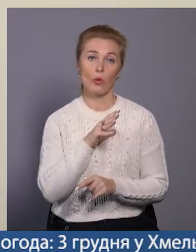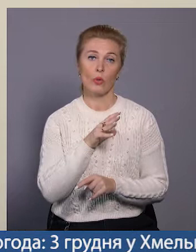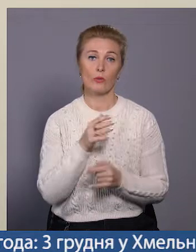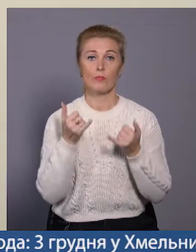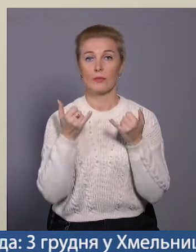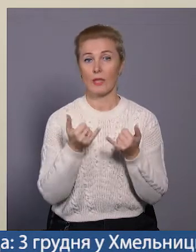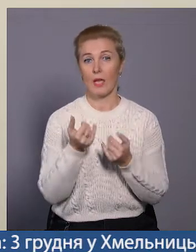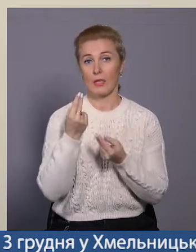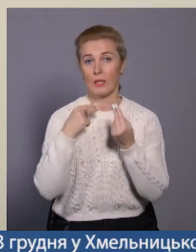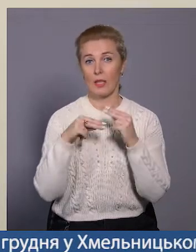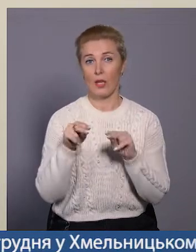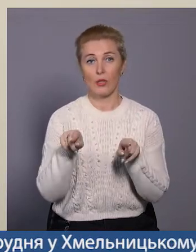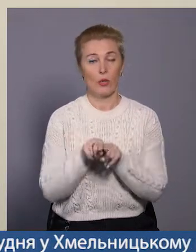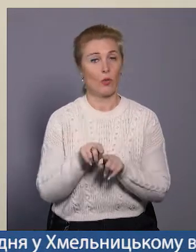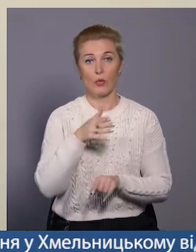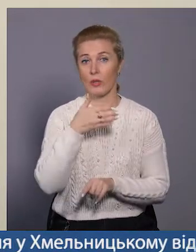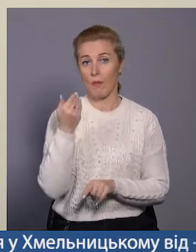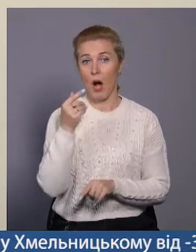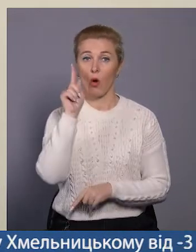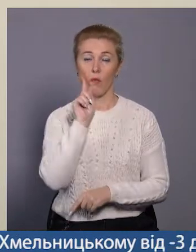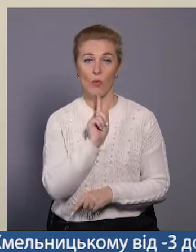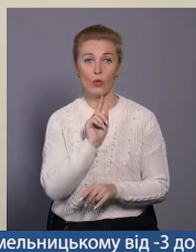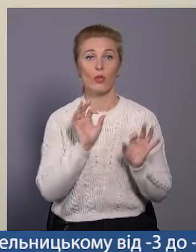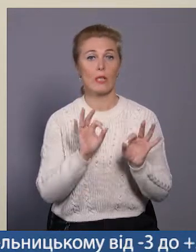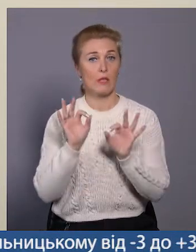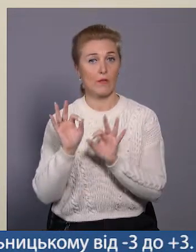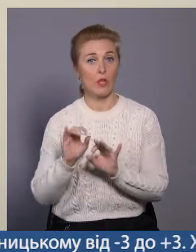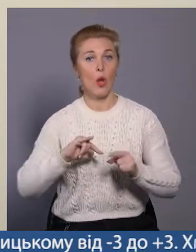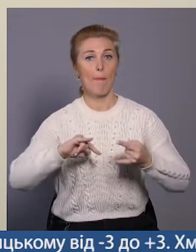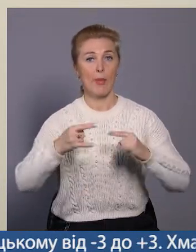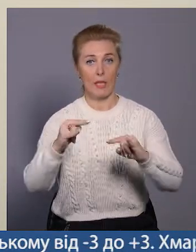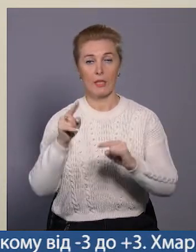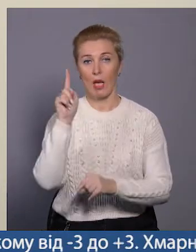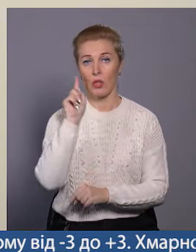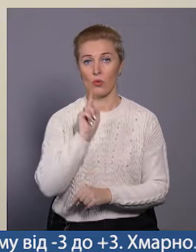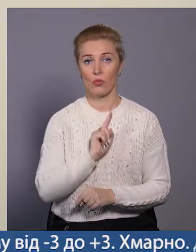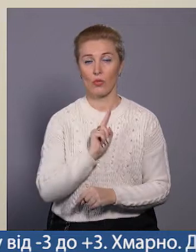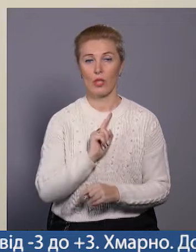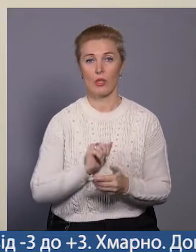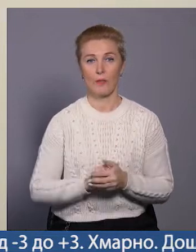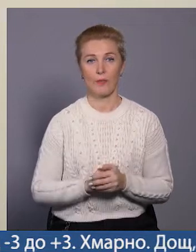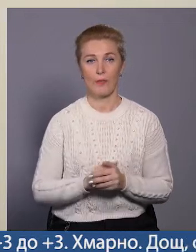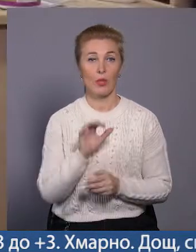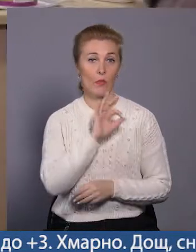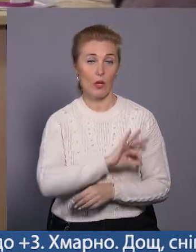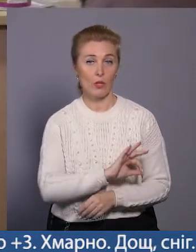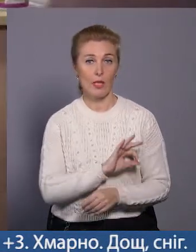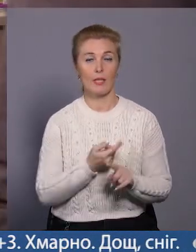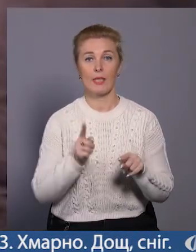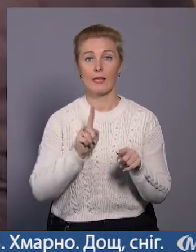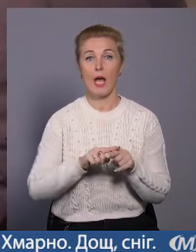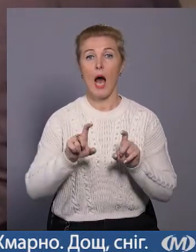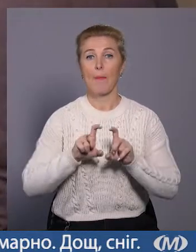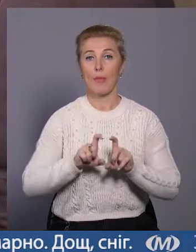зараз вже так немає, тому комфортніше, звісно, буде плитка і зручніше у використанні. Ця